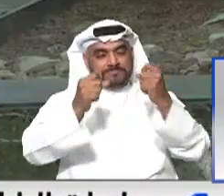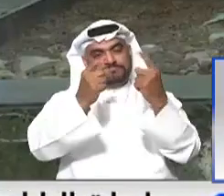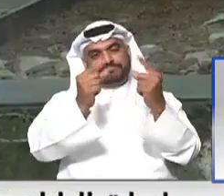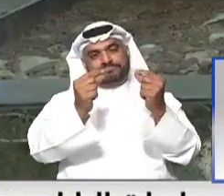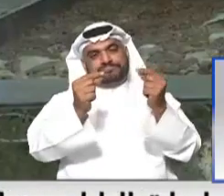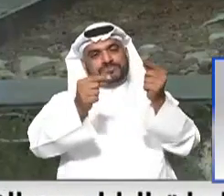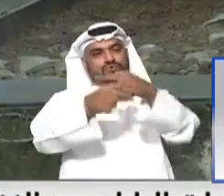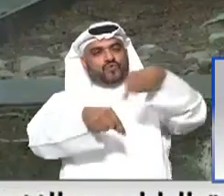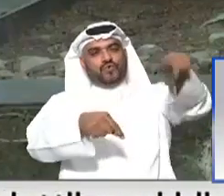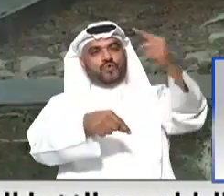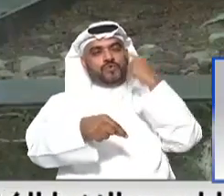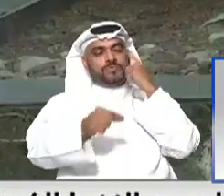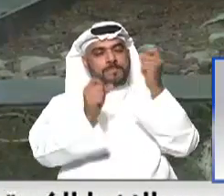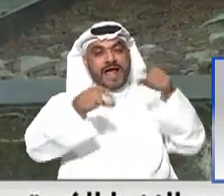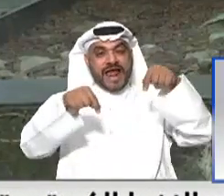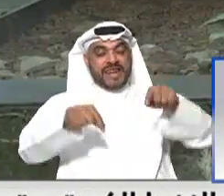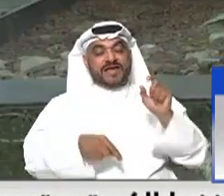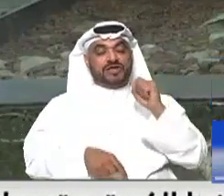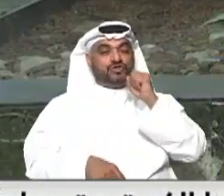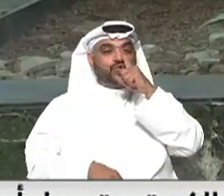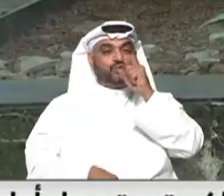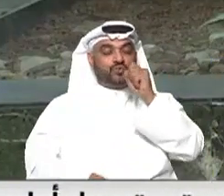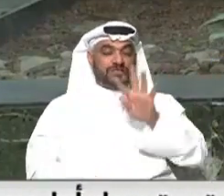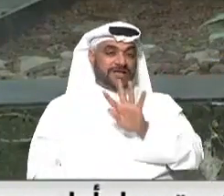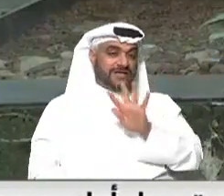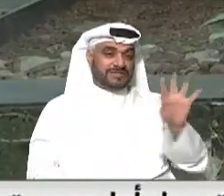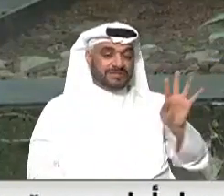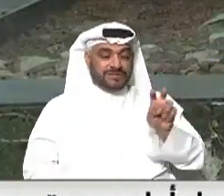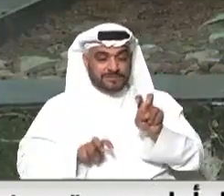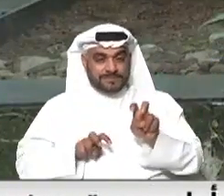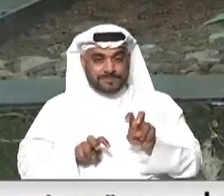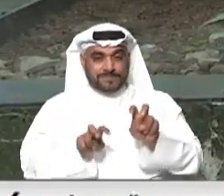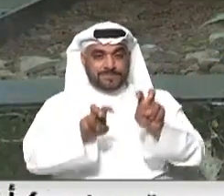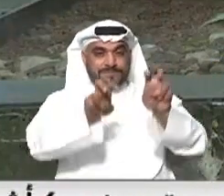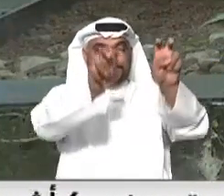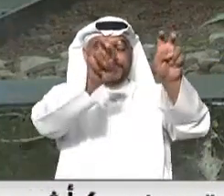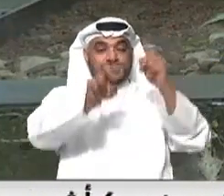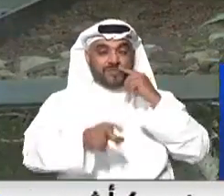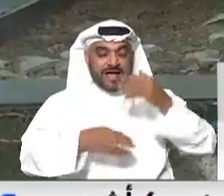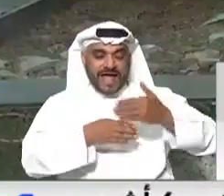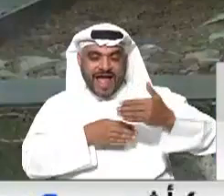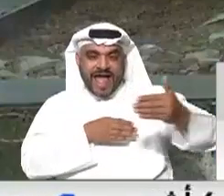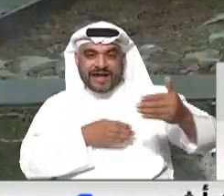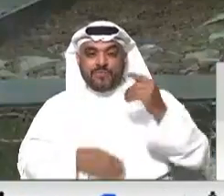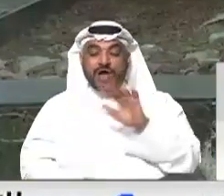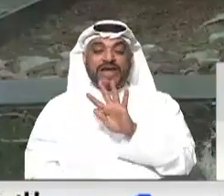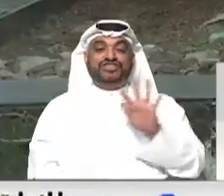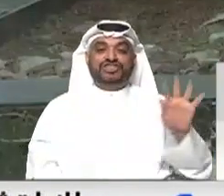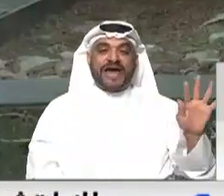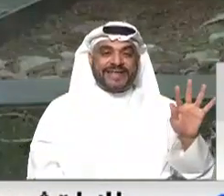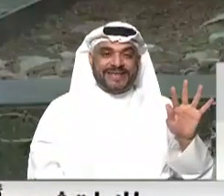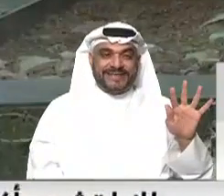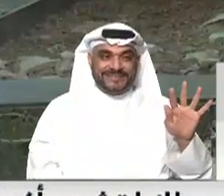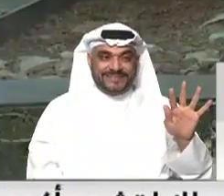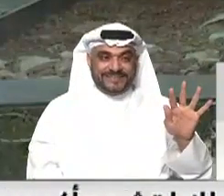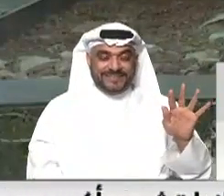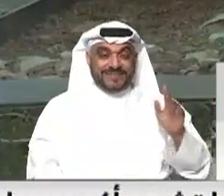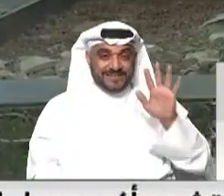في أحد المجمعات التجارية في محافظة العاصمة في منطقة شرق،